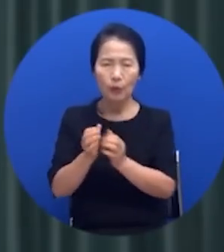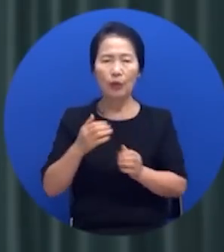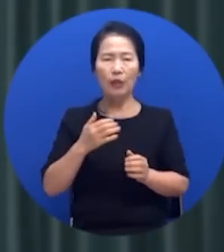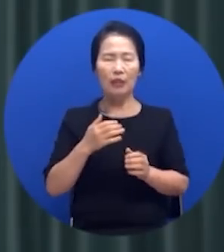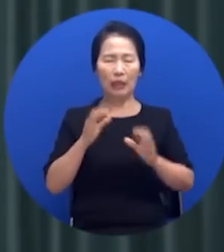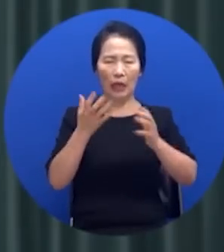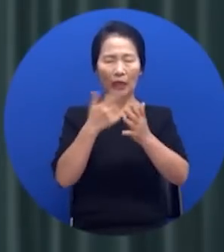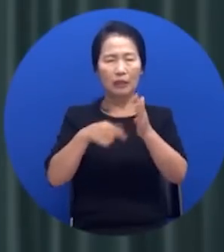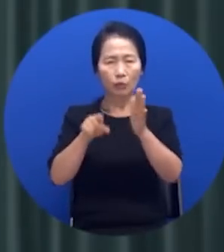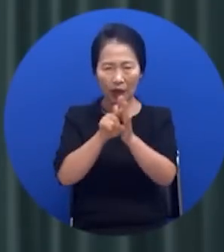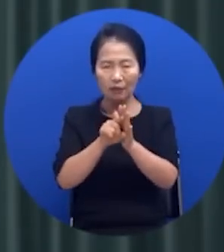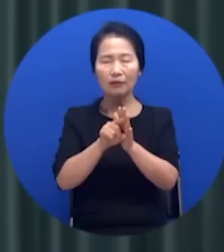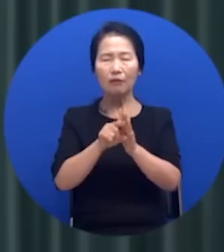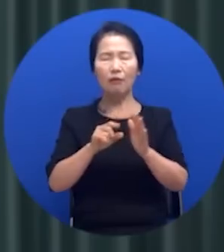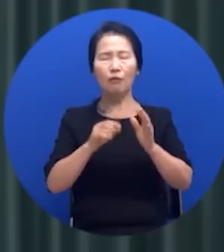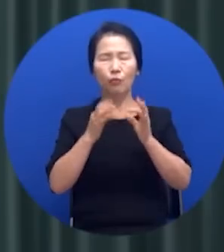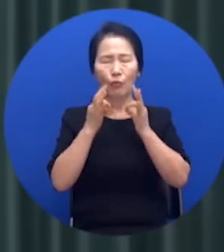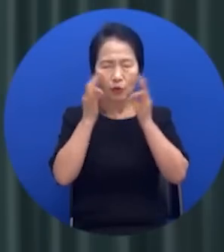위해 노력했습니다.